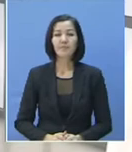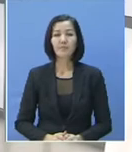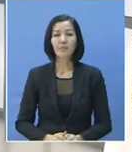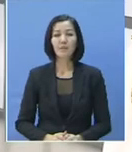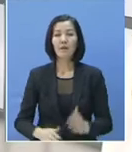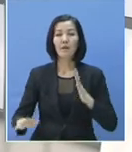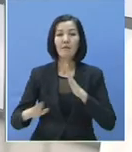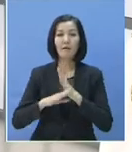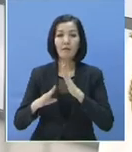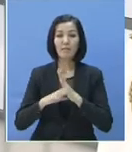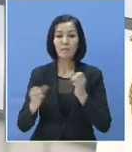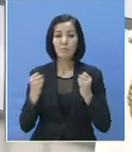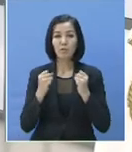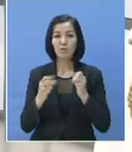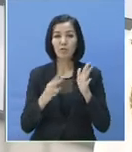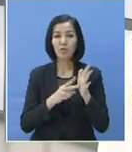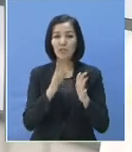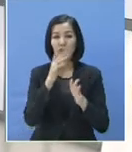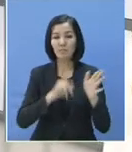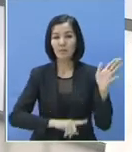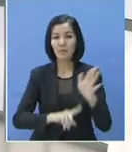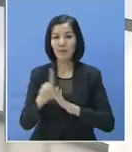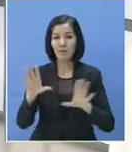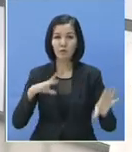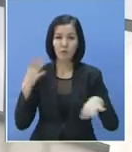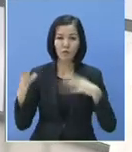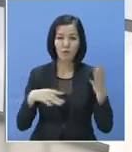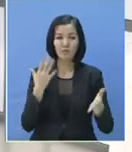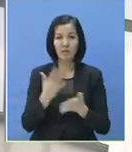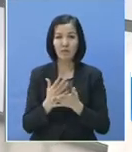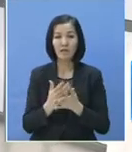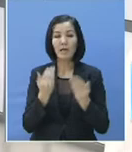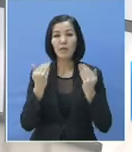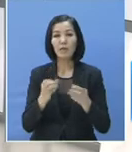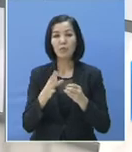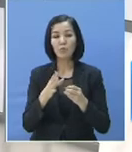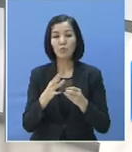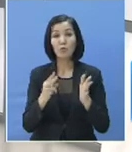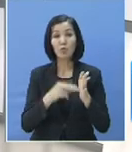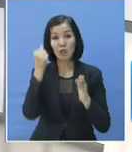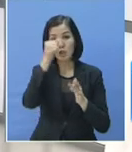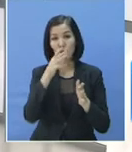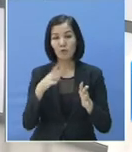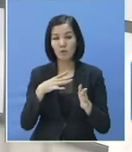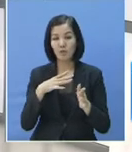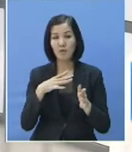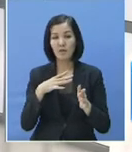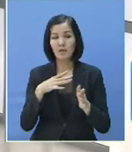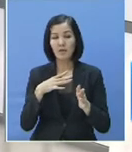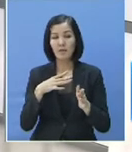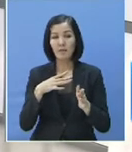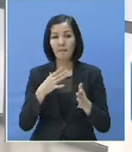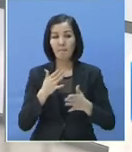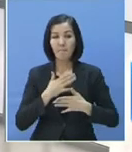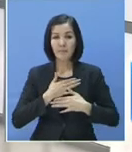Шынке күшінге карате спортына 7 жасынан қатыстым. Осы қазір 14-темін. Осы 7 жыл аралығында